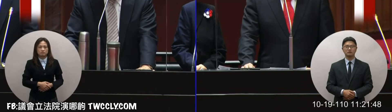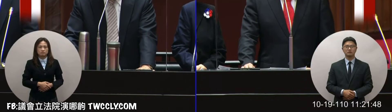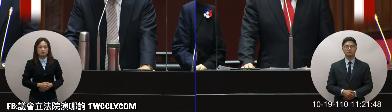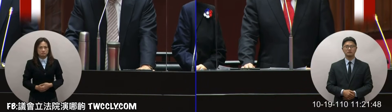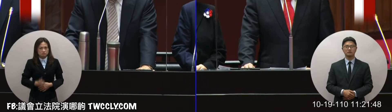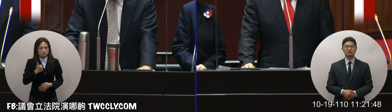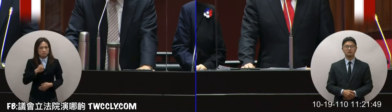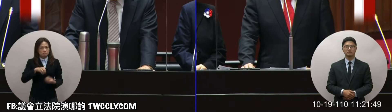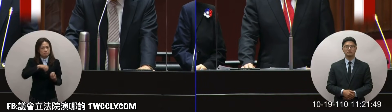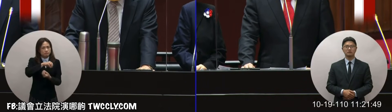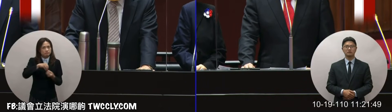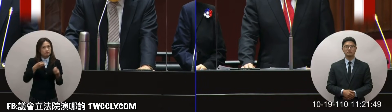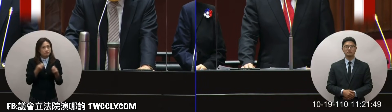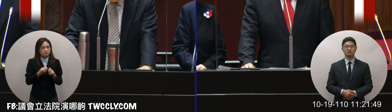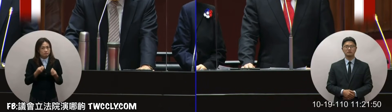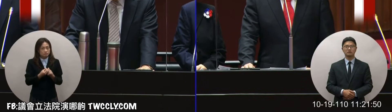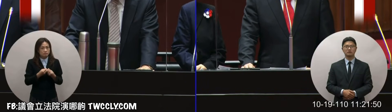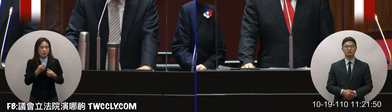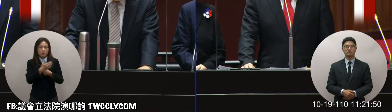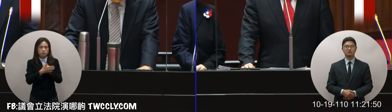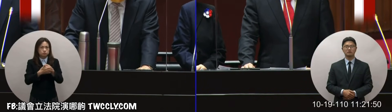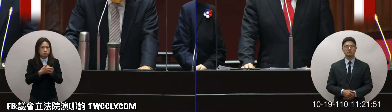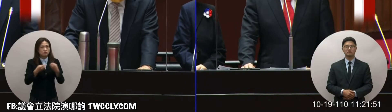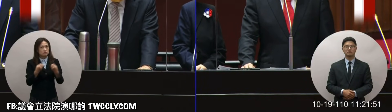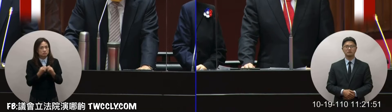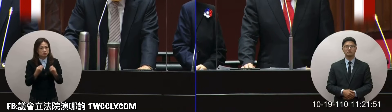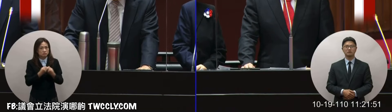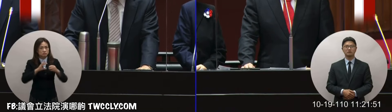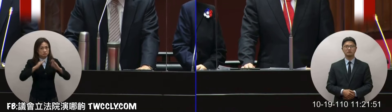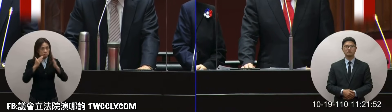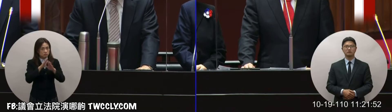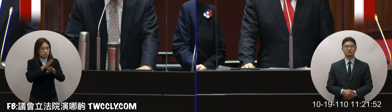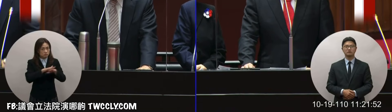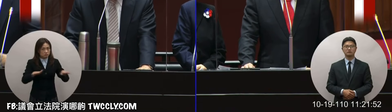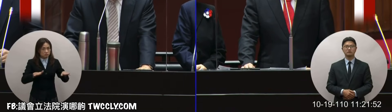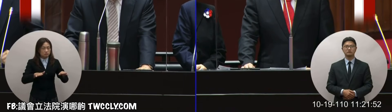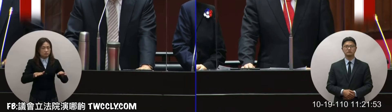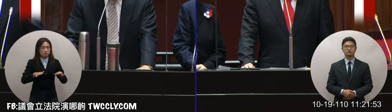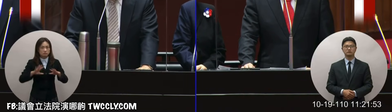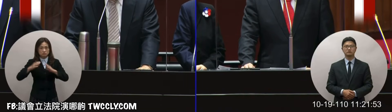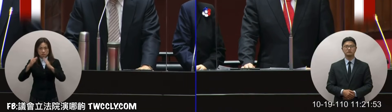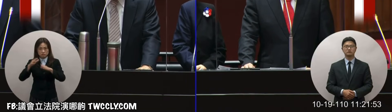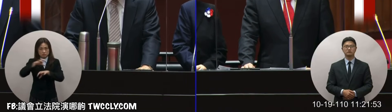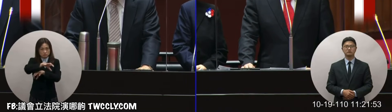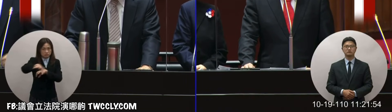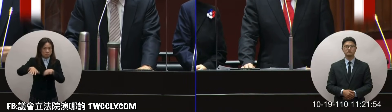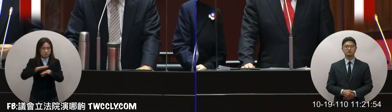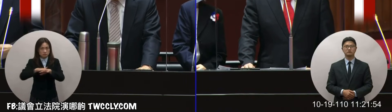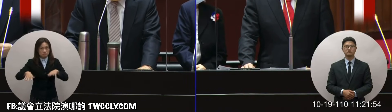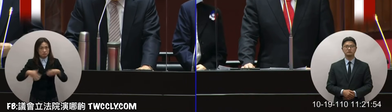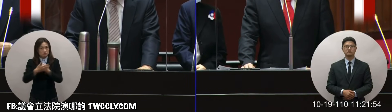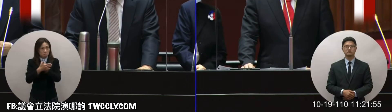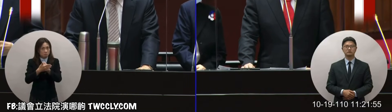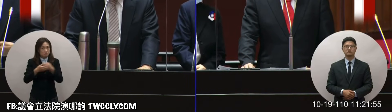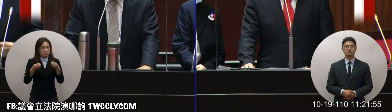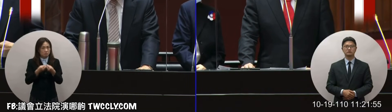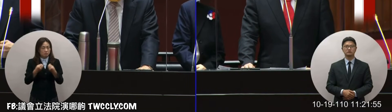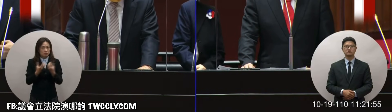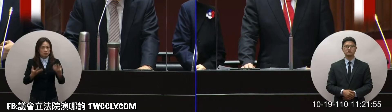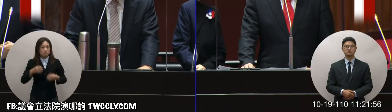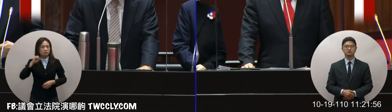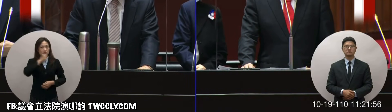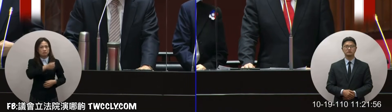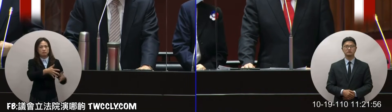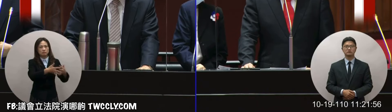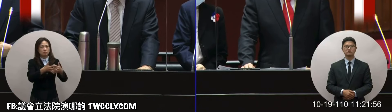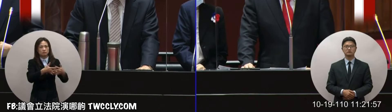的运作怎么样达到保护国家的安全、保护周边的安全，我相信台美都共同努